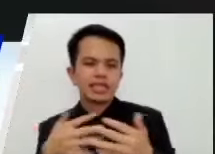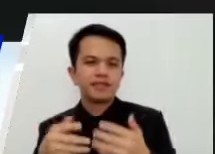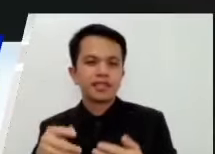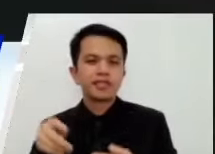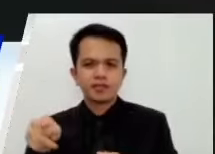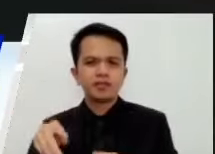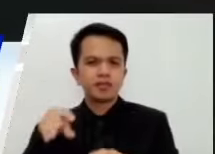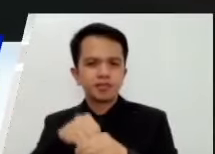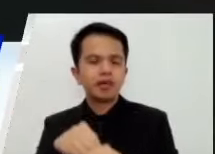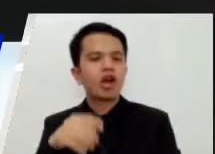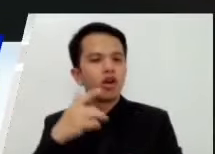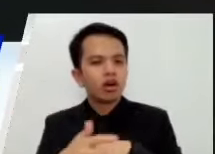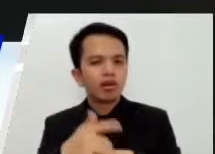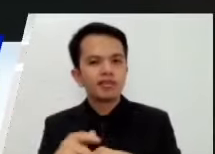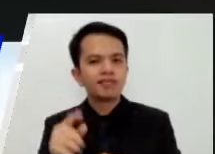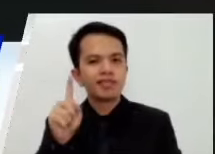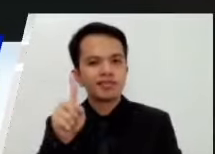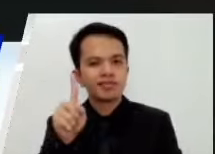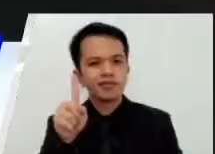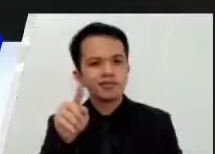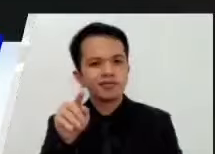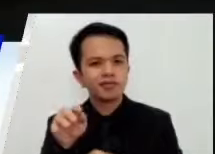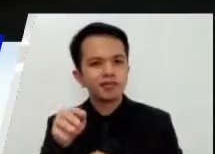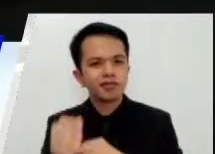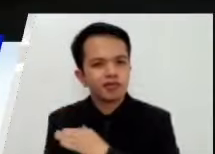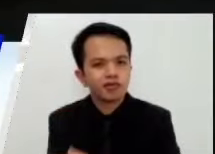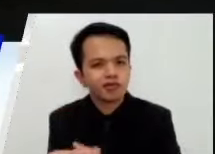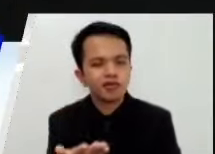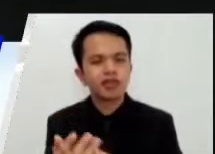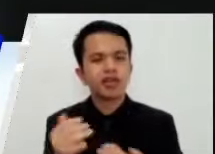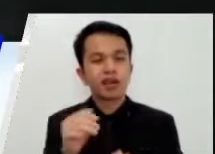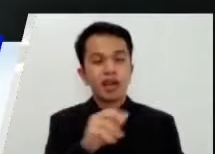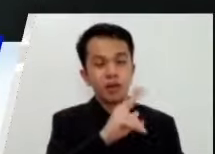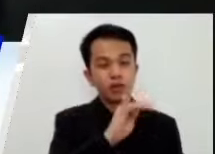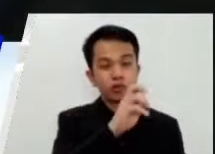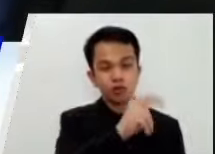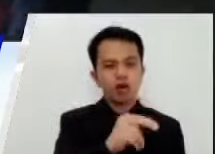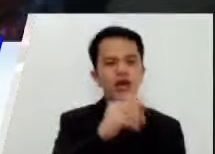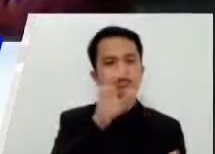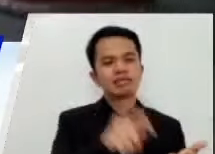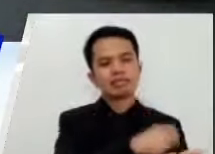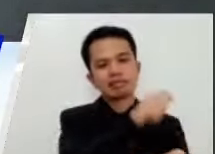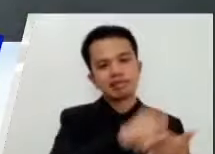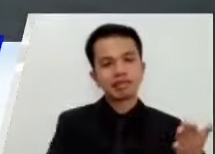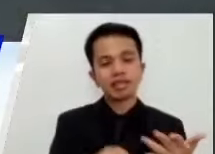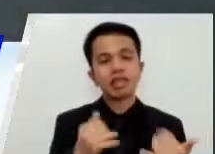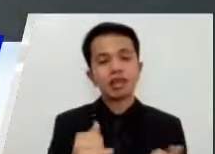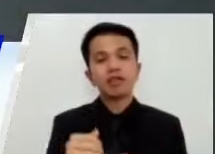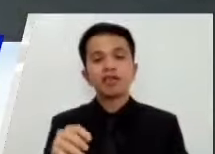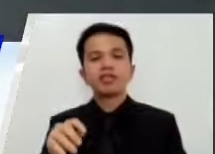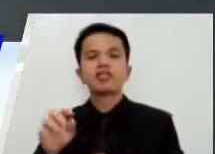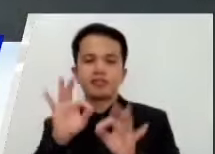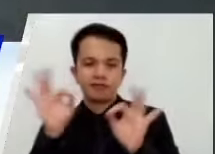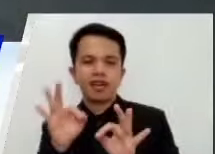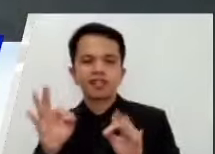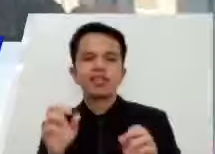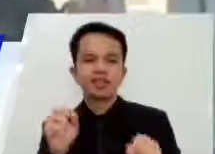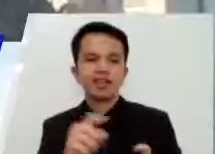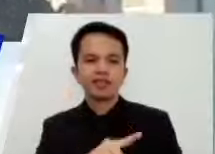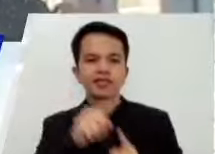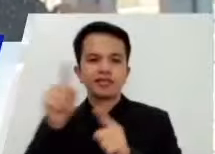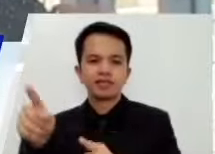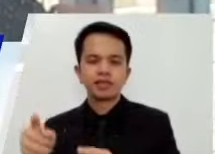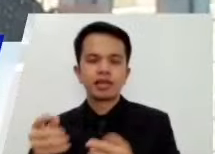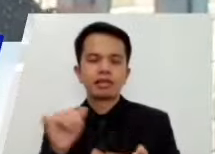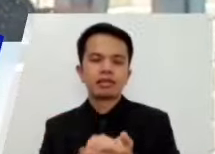lang na madaling araw. Ang dapat biyahing pabutuan kaninang umaga kanselado at sa Biyernes Santo na sila makakaalis. Kalbaryo dahil